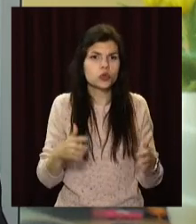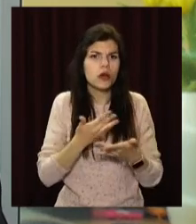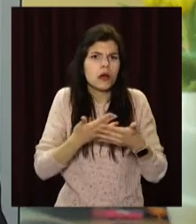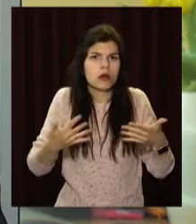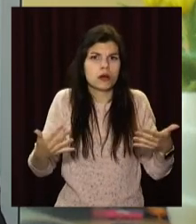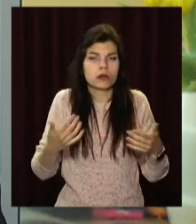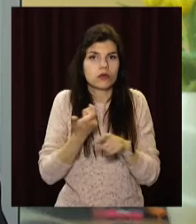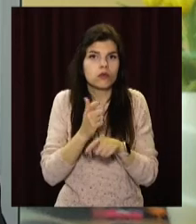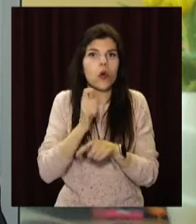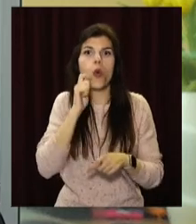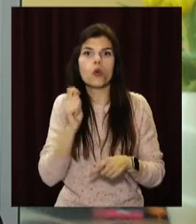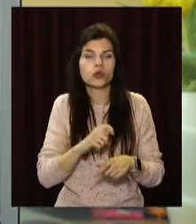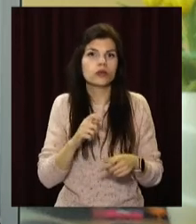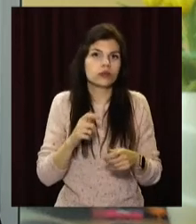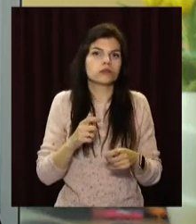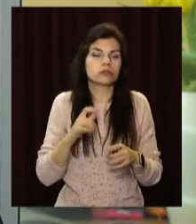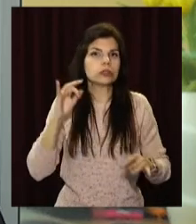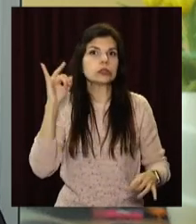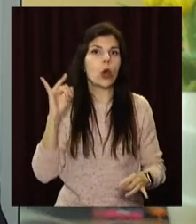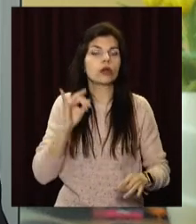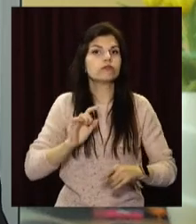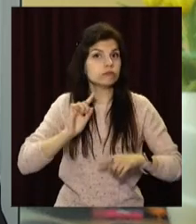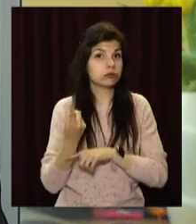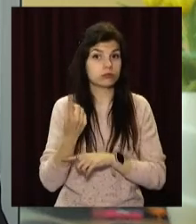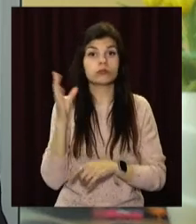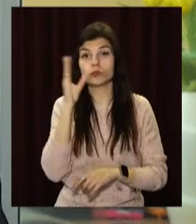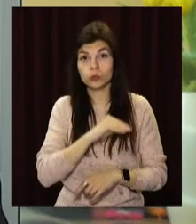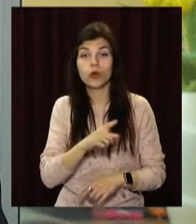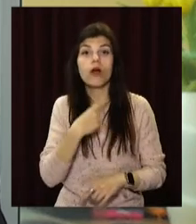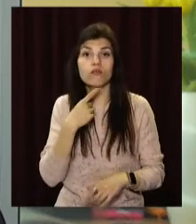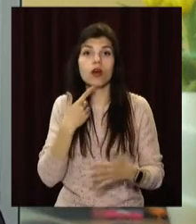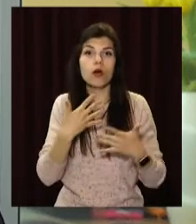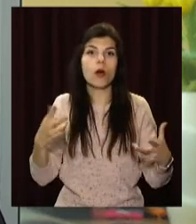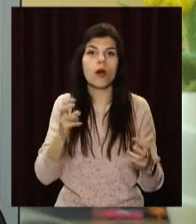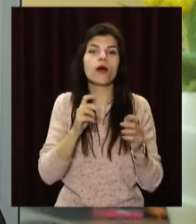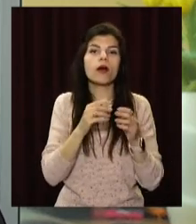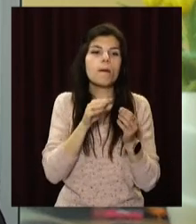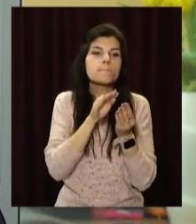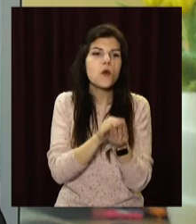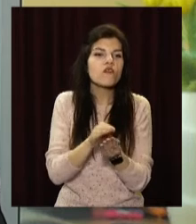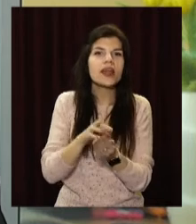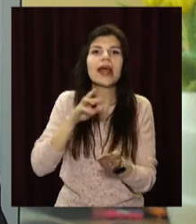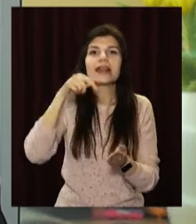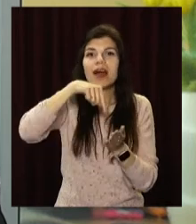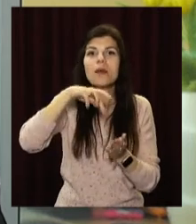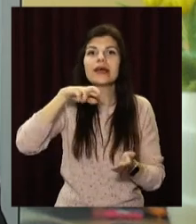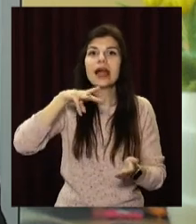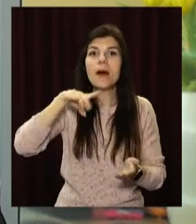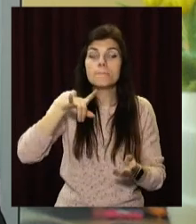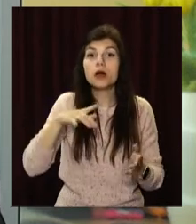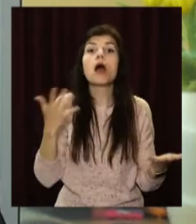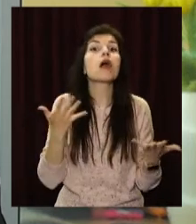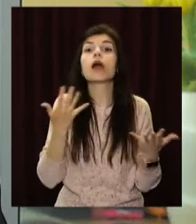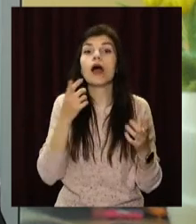може стати українським Стоунхенджем. Та почати відкривати поховальні ями. Які ще таємниці відкрилися